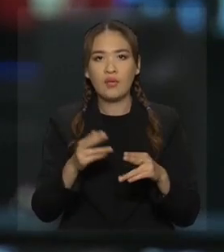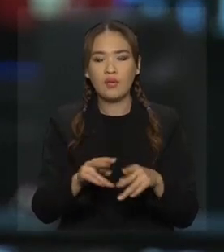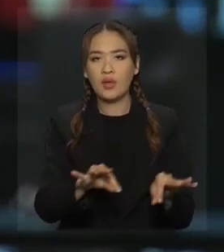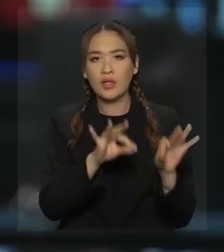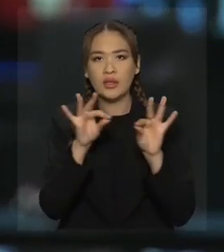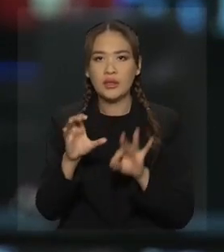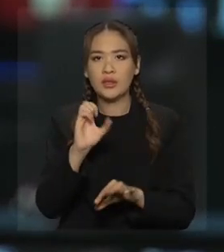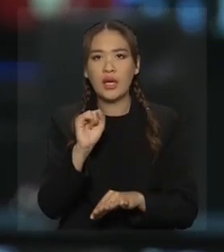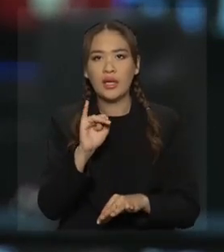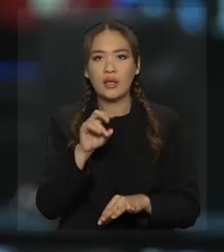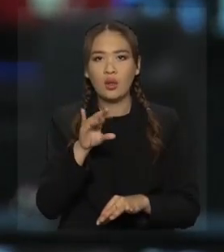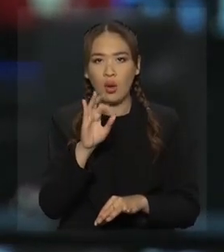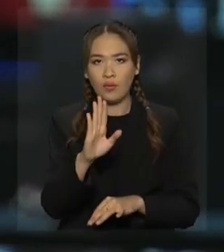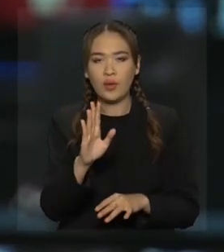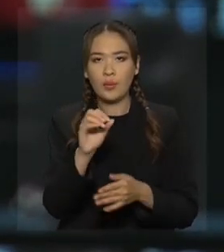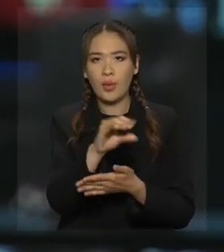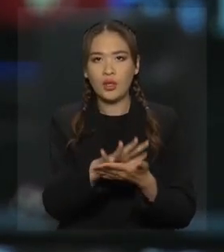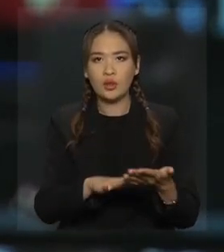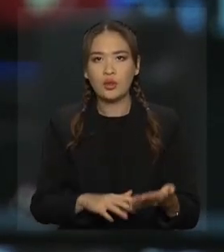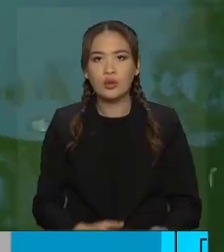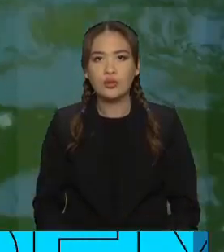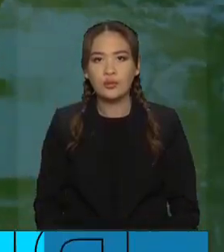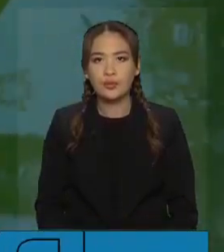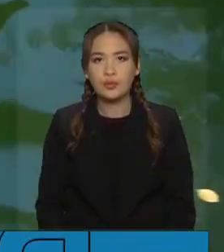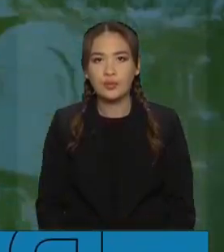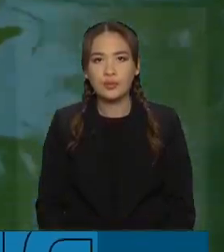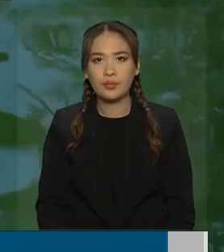Шудин Саидов продолжит тему.